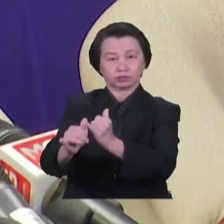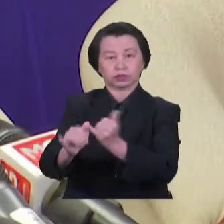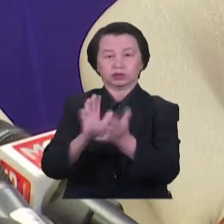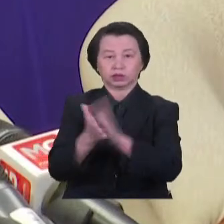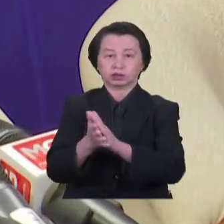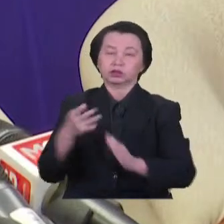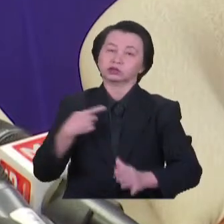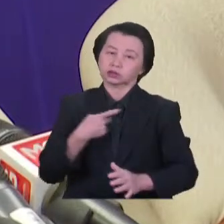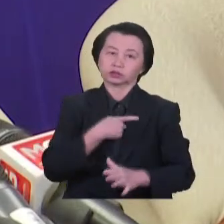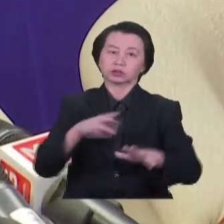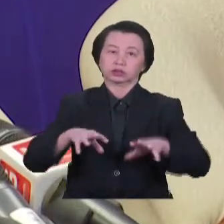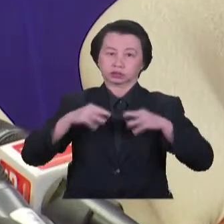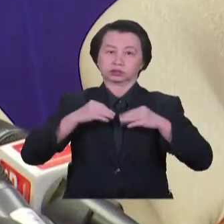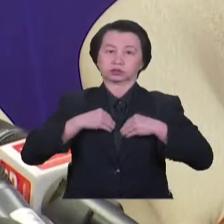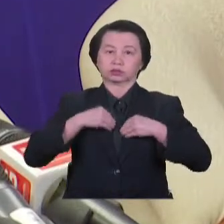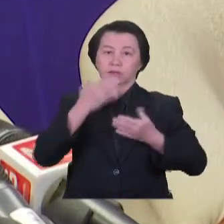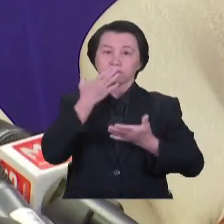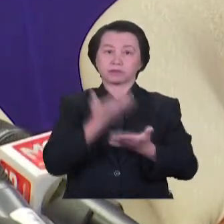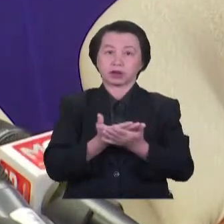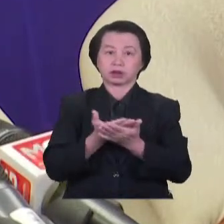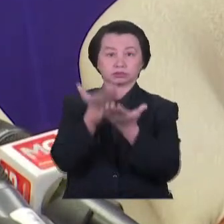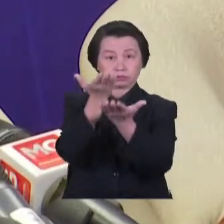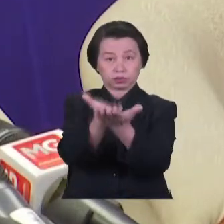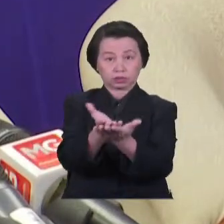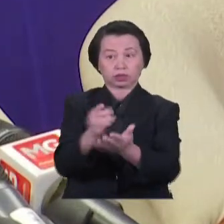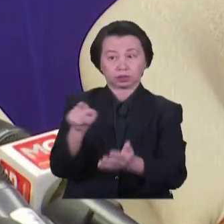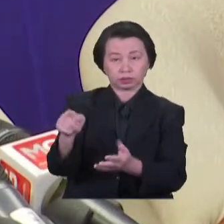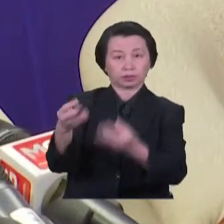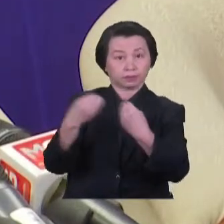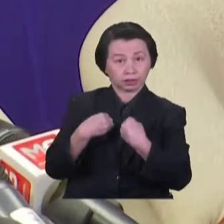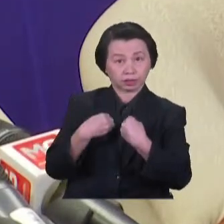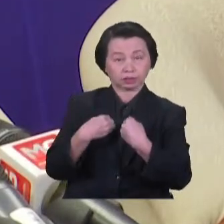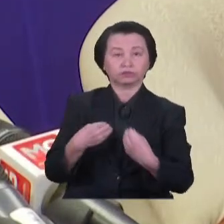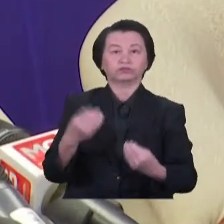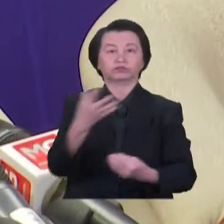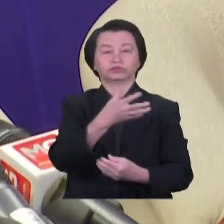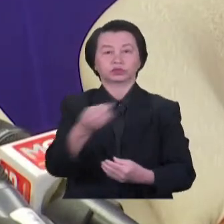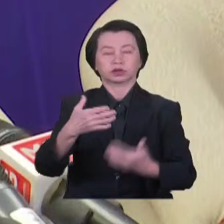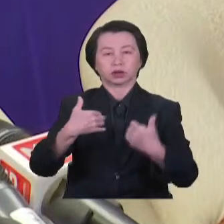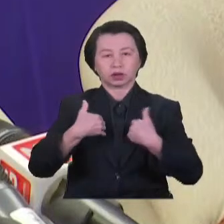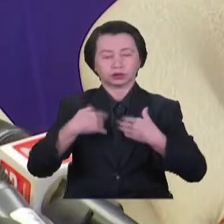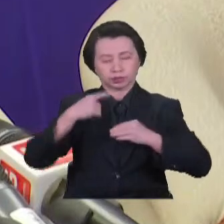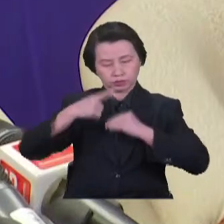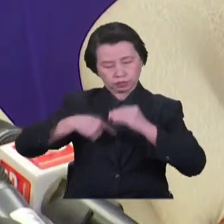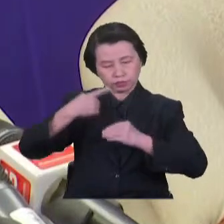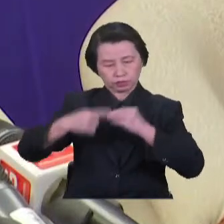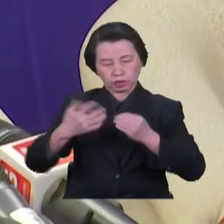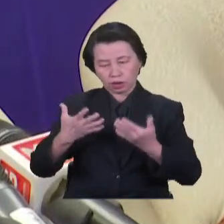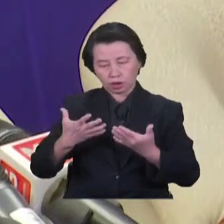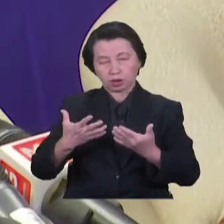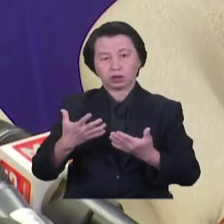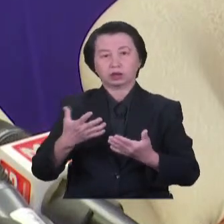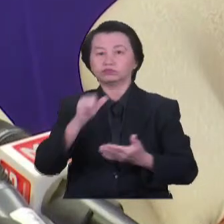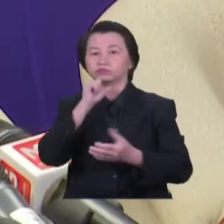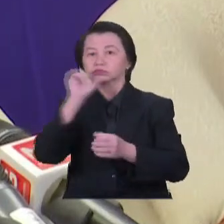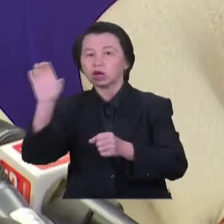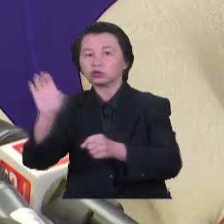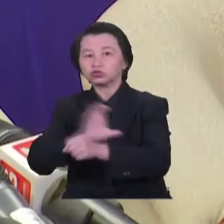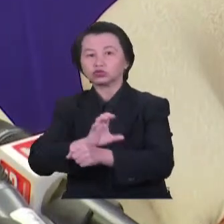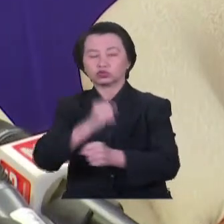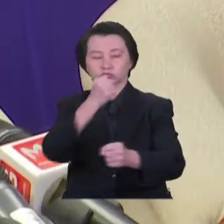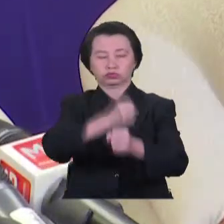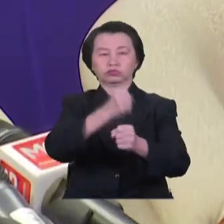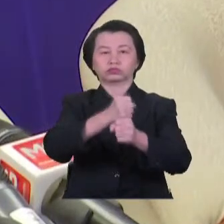yang terima baiklah cadangan ini. Dan ada lagi yang berkaitan dengan isu kekurangan